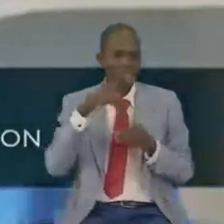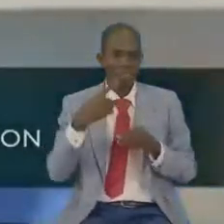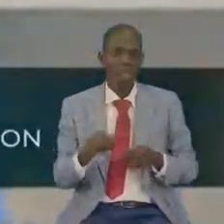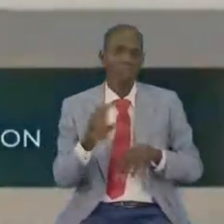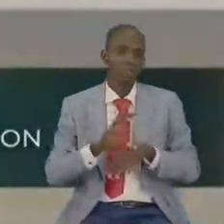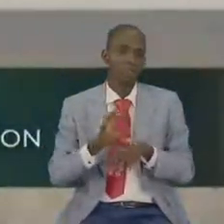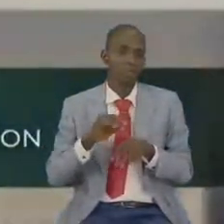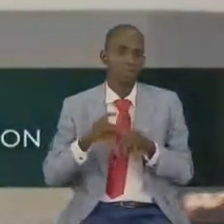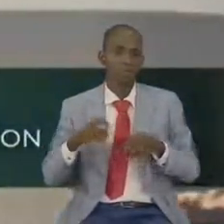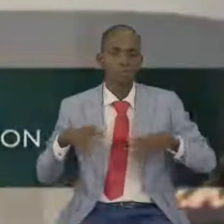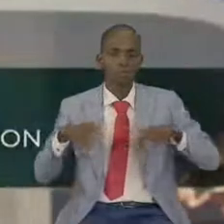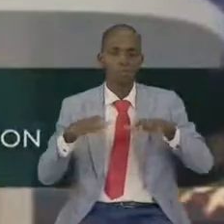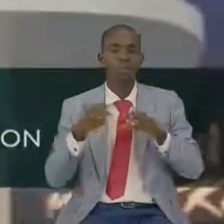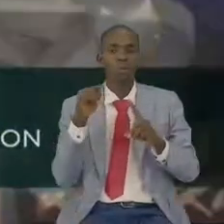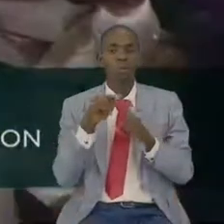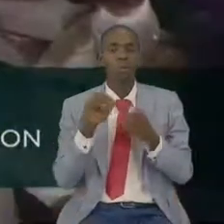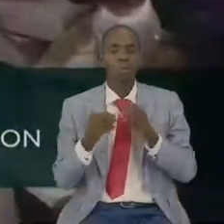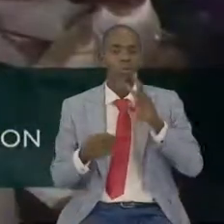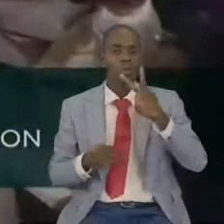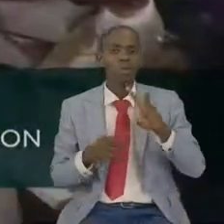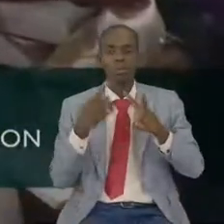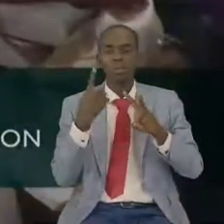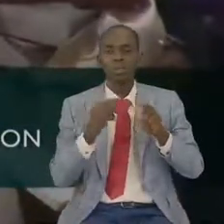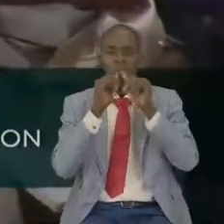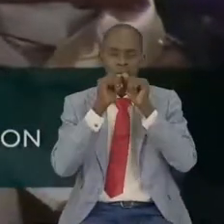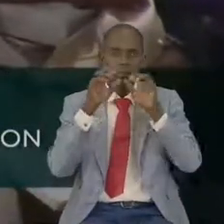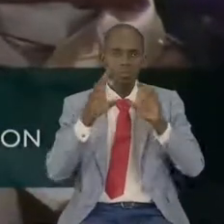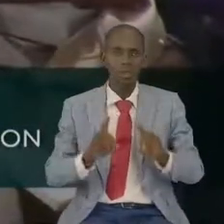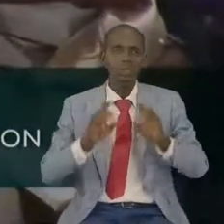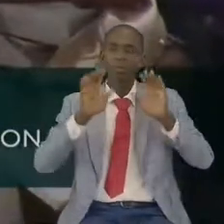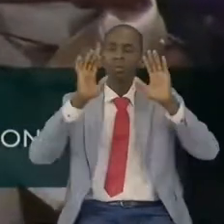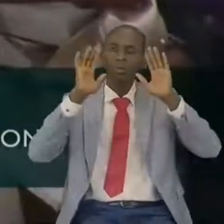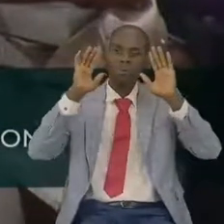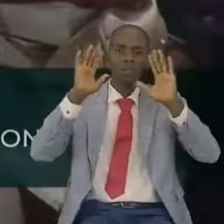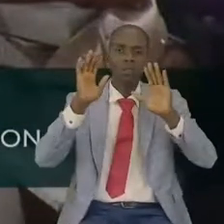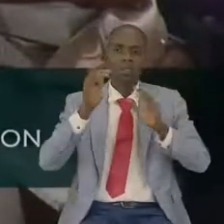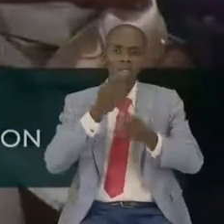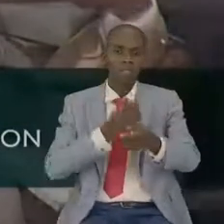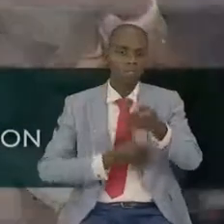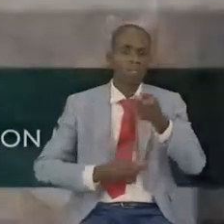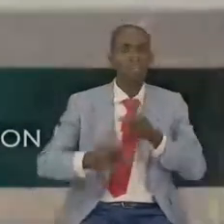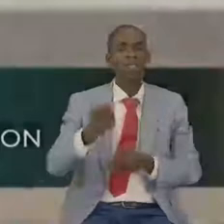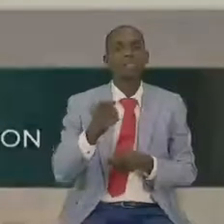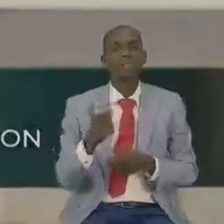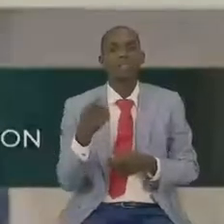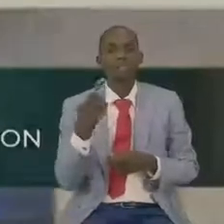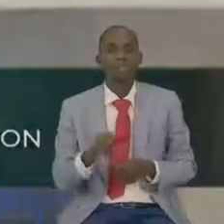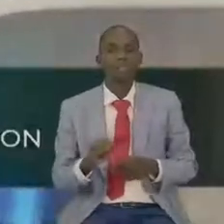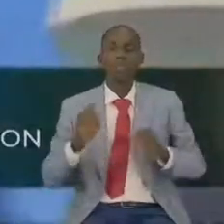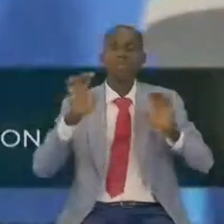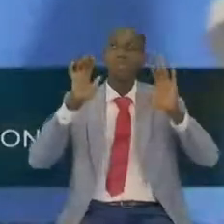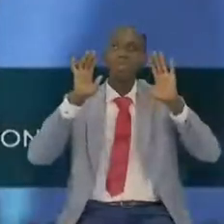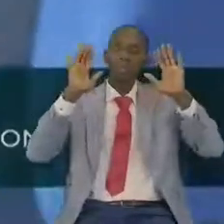point, l'échange merveilleux est béni par la croix. L'échange